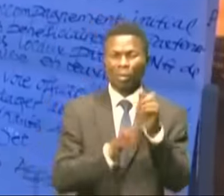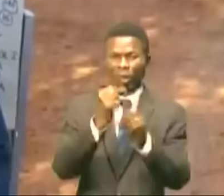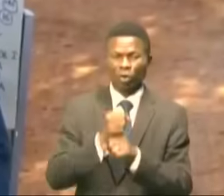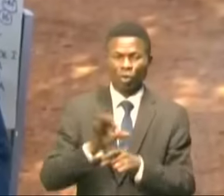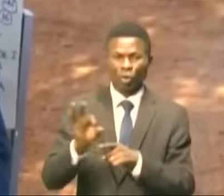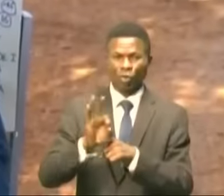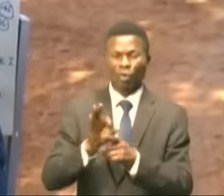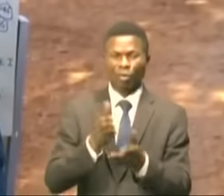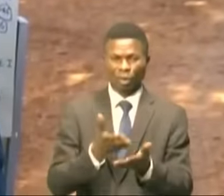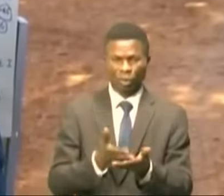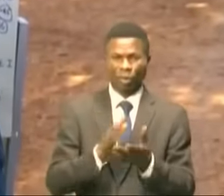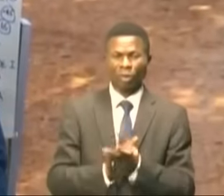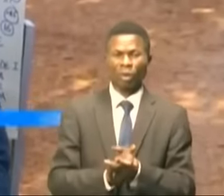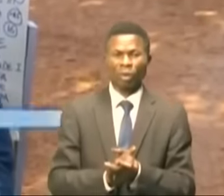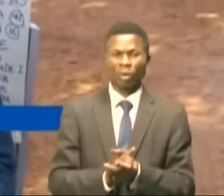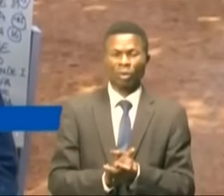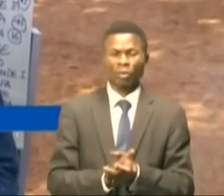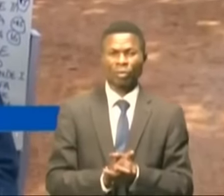formation.